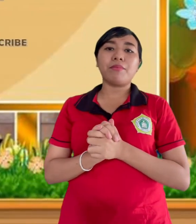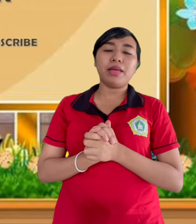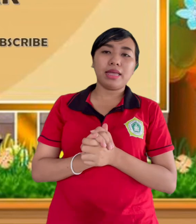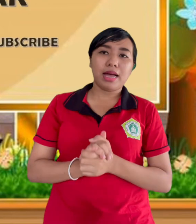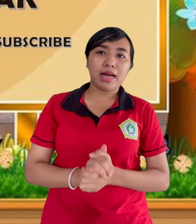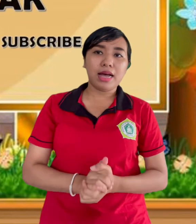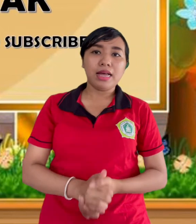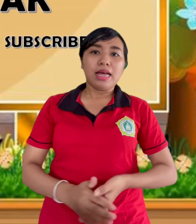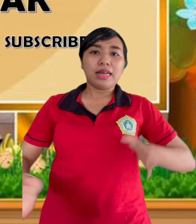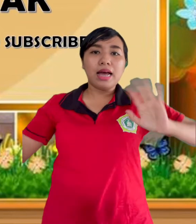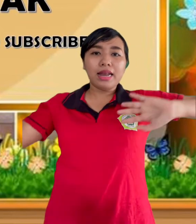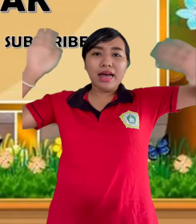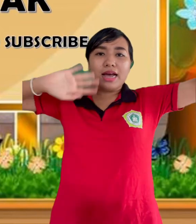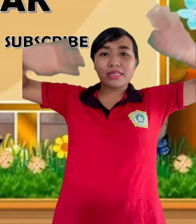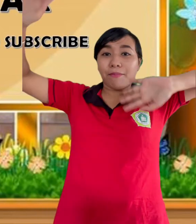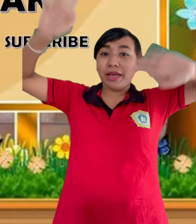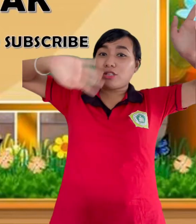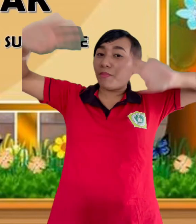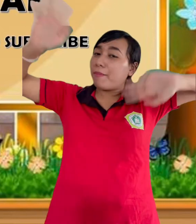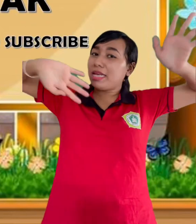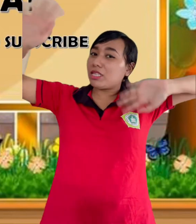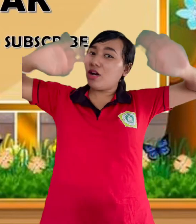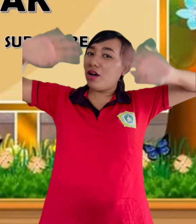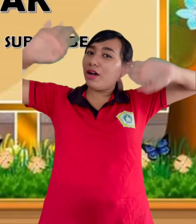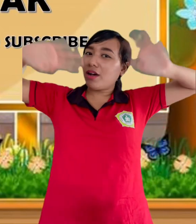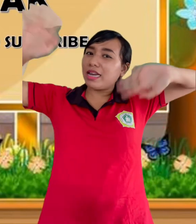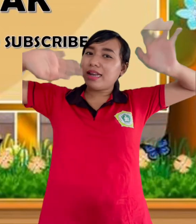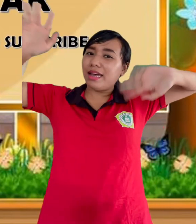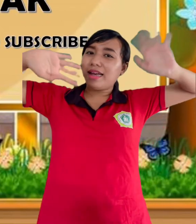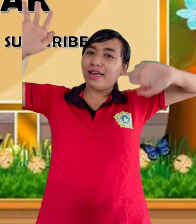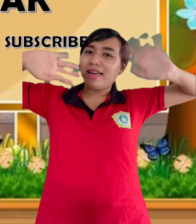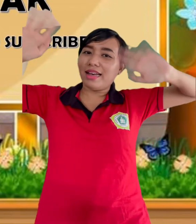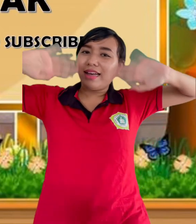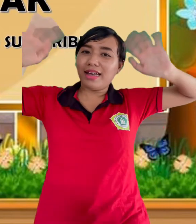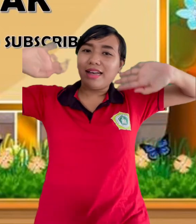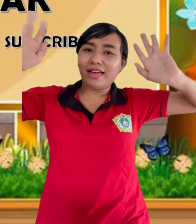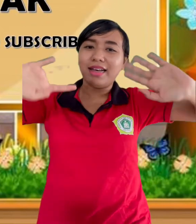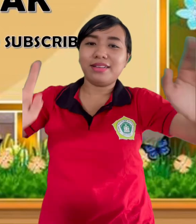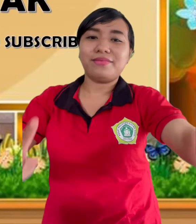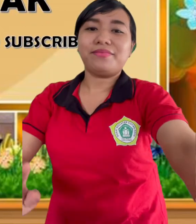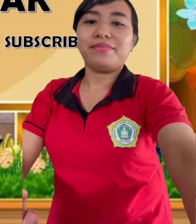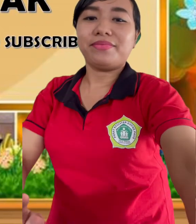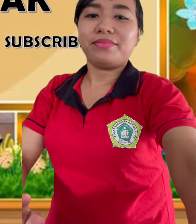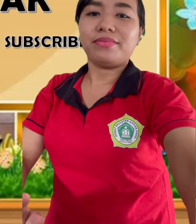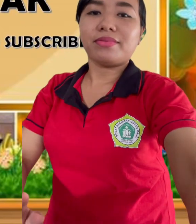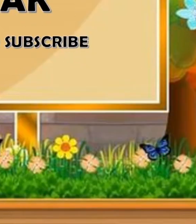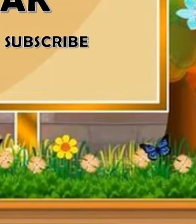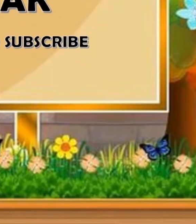membimbing ya. Dadah, sampai jumpa besok. Dadah.